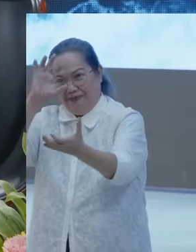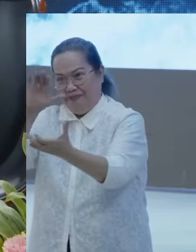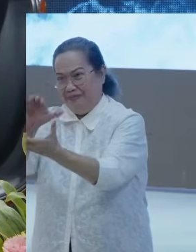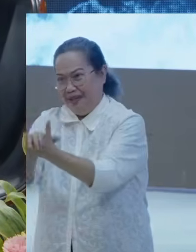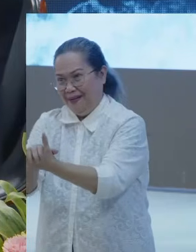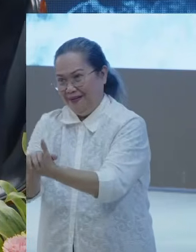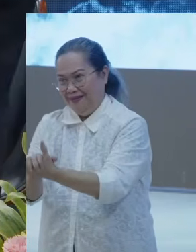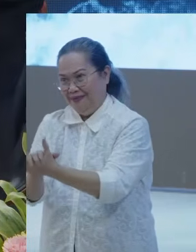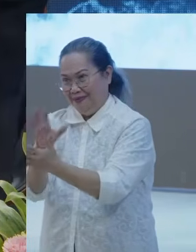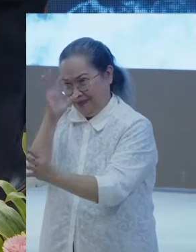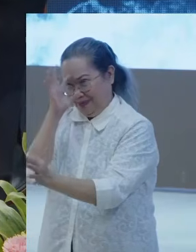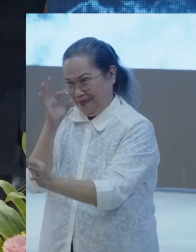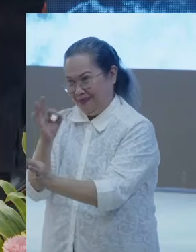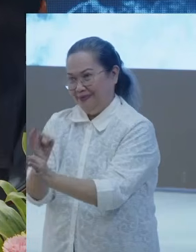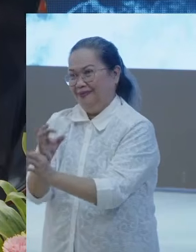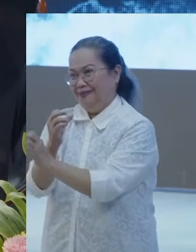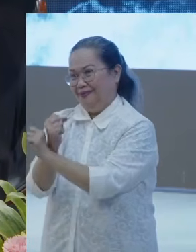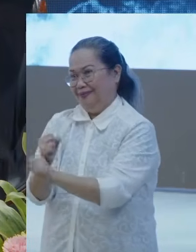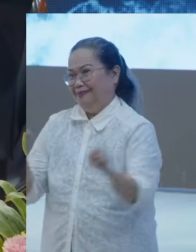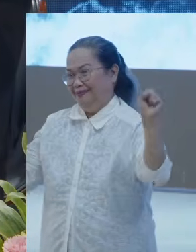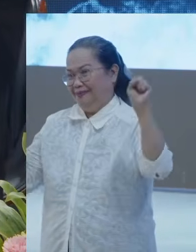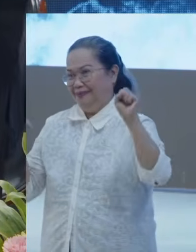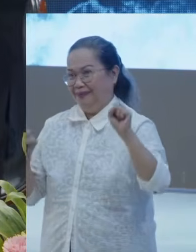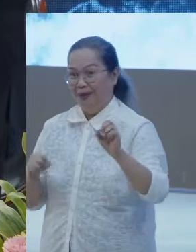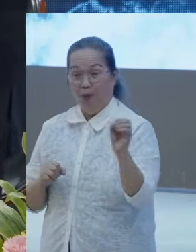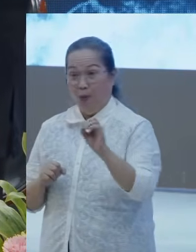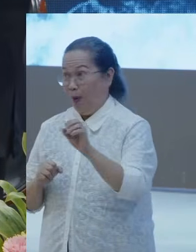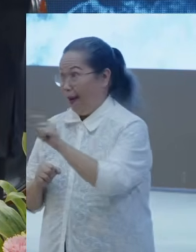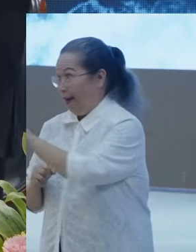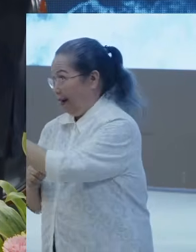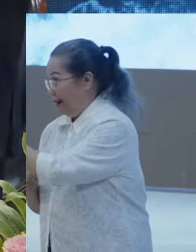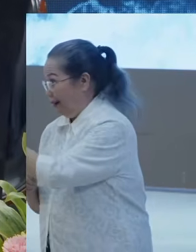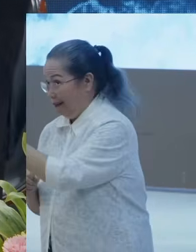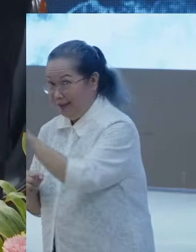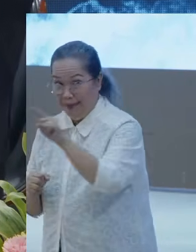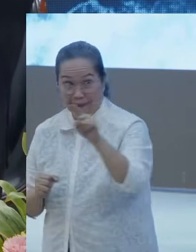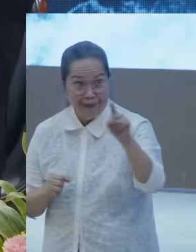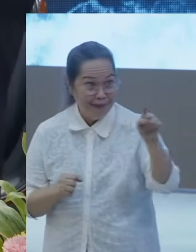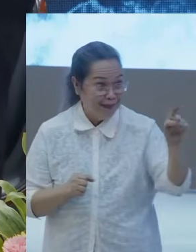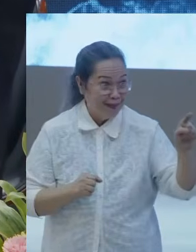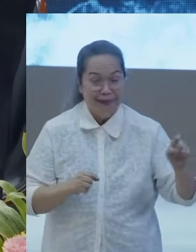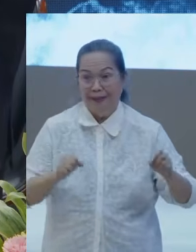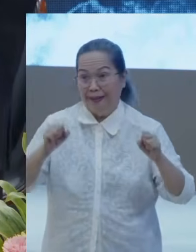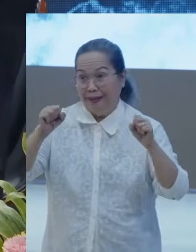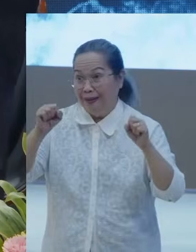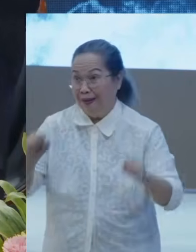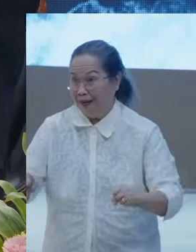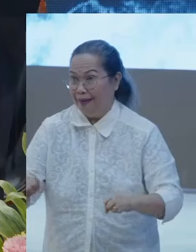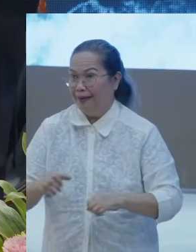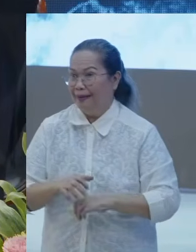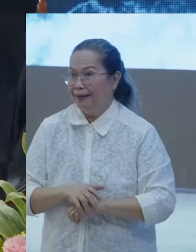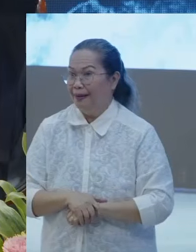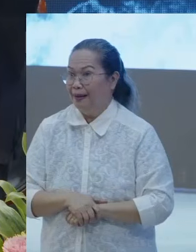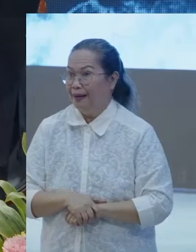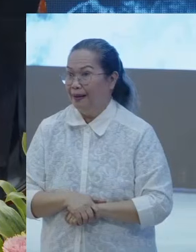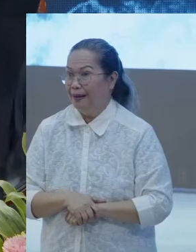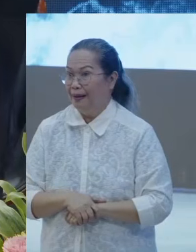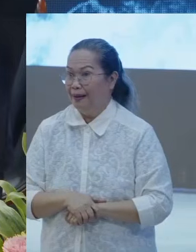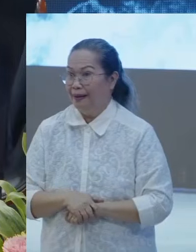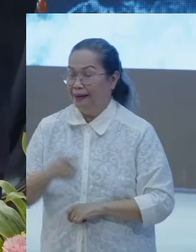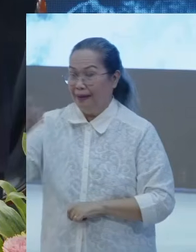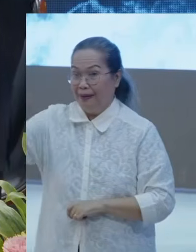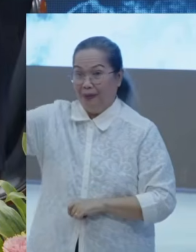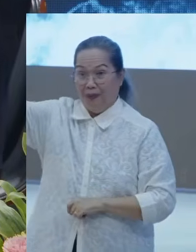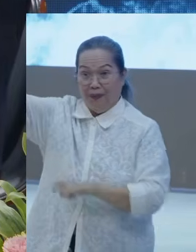na nakapagliligtas. Walang sino man ang maaring magbali ng